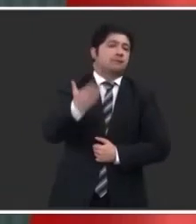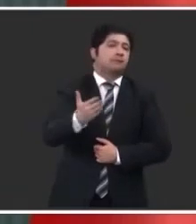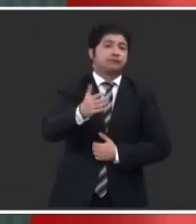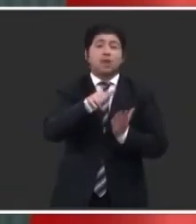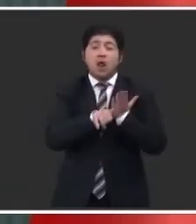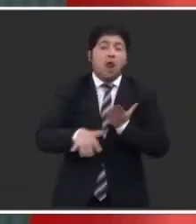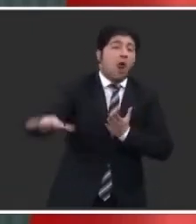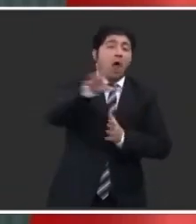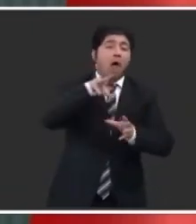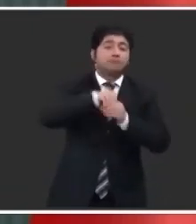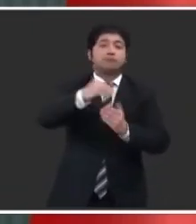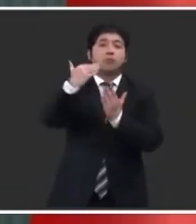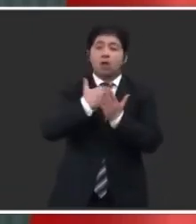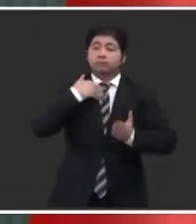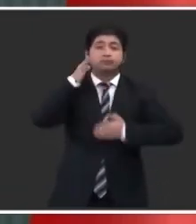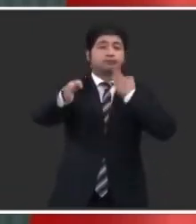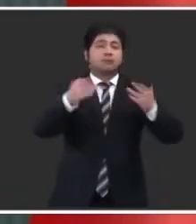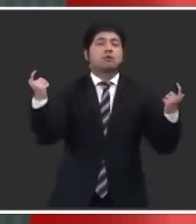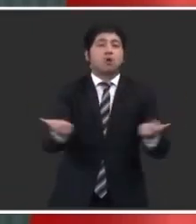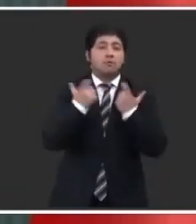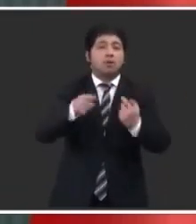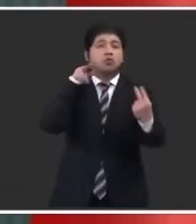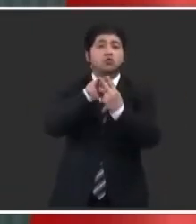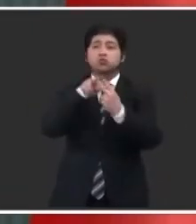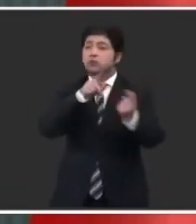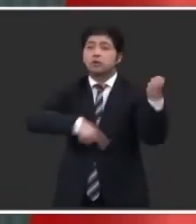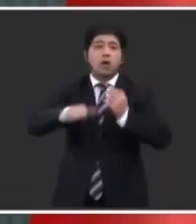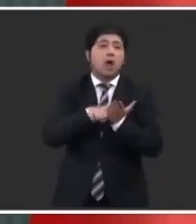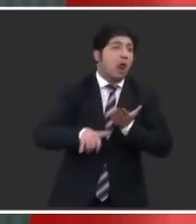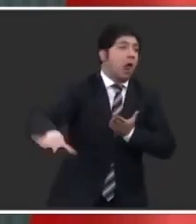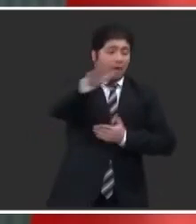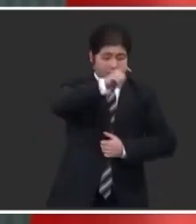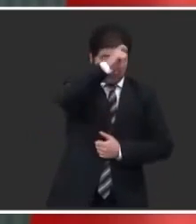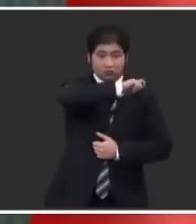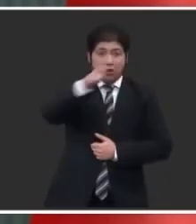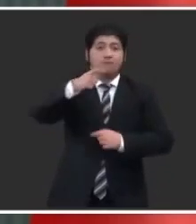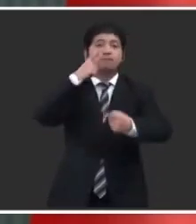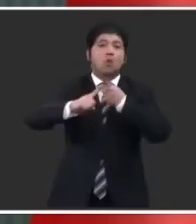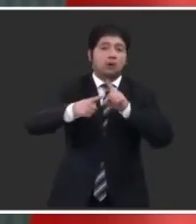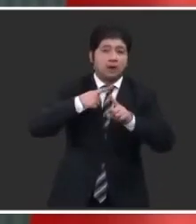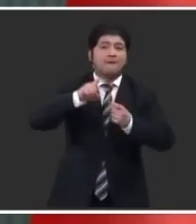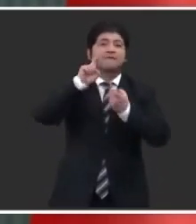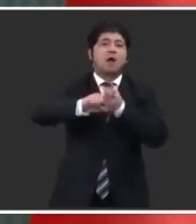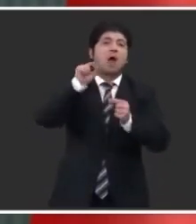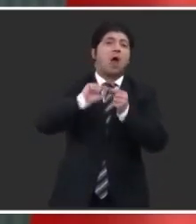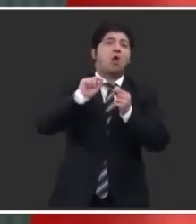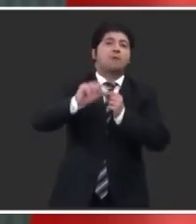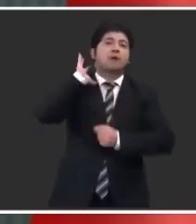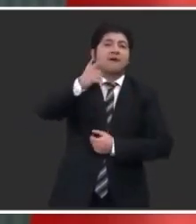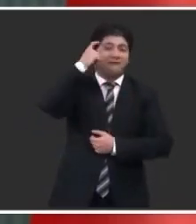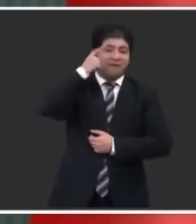Tüm bu programlarda gerçekleştireceğimiz toplantı ve görüşmelerde ülkemizin siyasi ve ekonomik